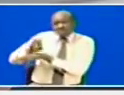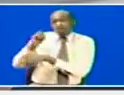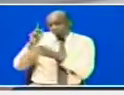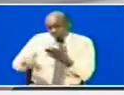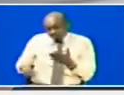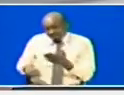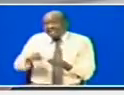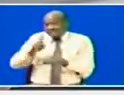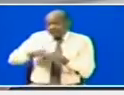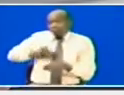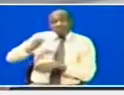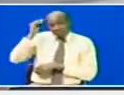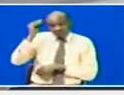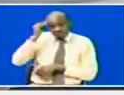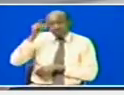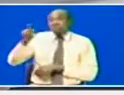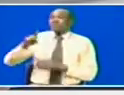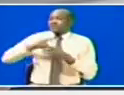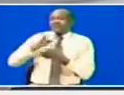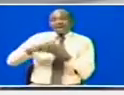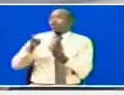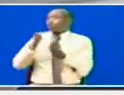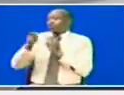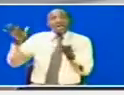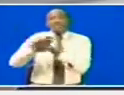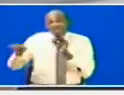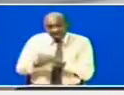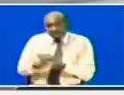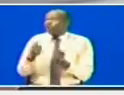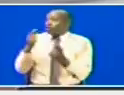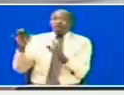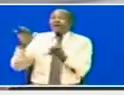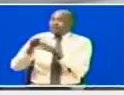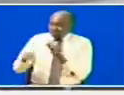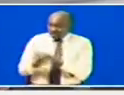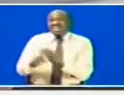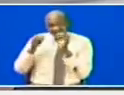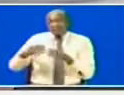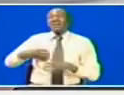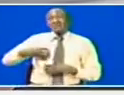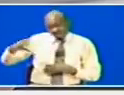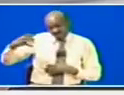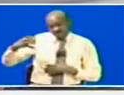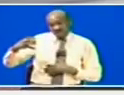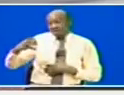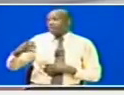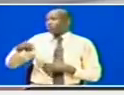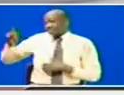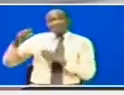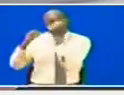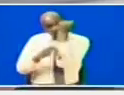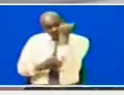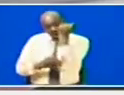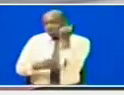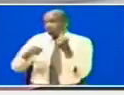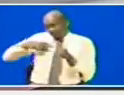wote, akielimika anachukua control ya kila kitu. Yeye ndio mwenye kusema, haswa kama ana hela za kuzidi wewe mwanaume. Yeye ndio mwenye kusema,